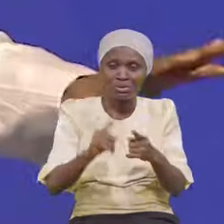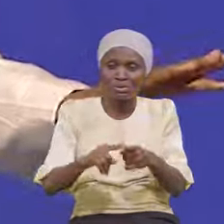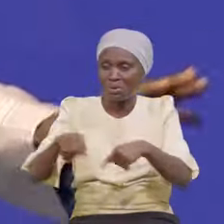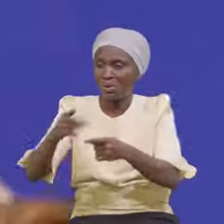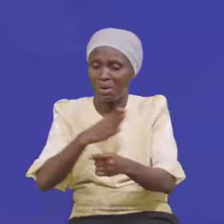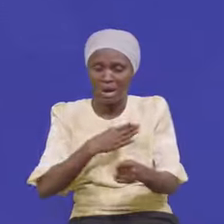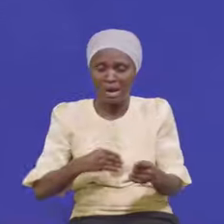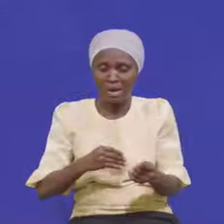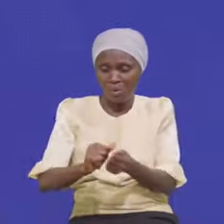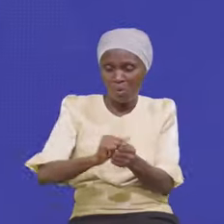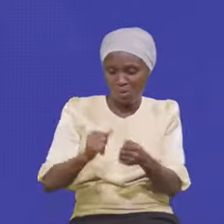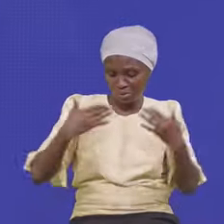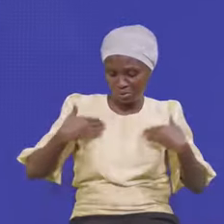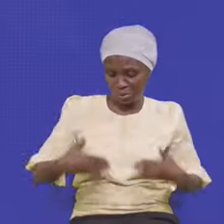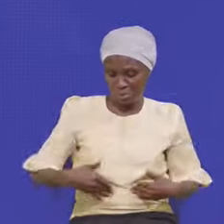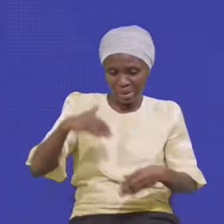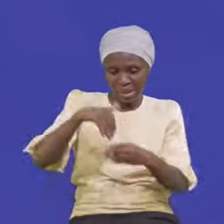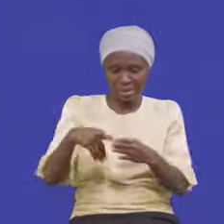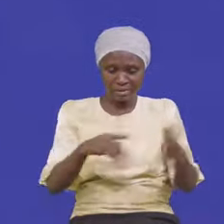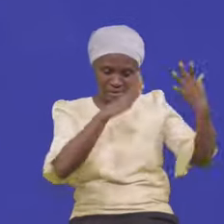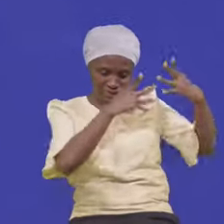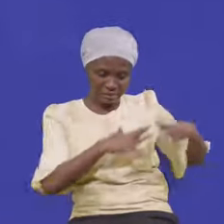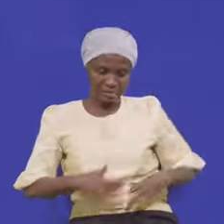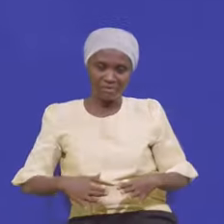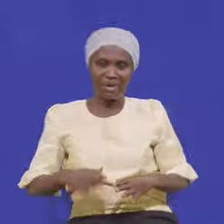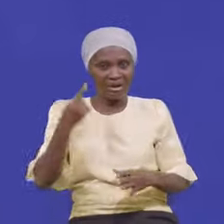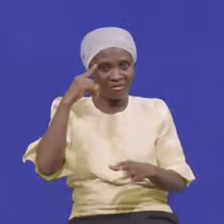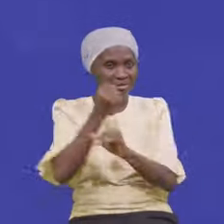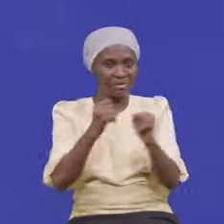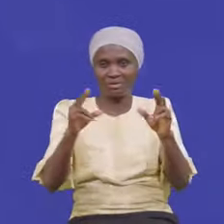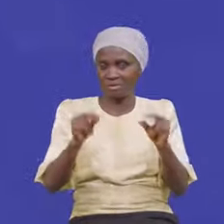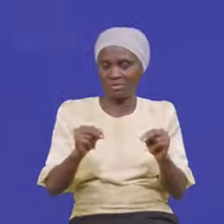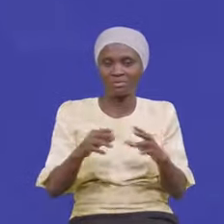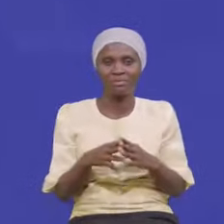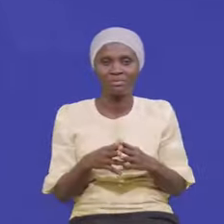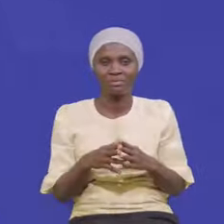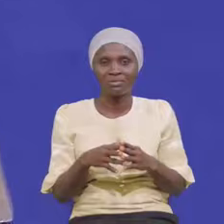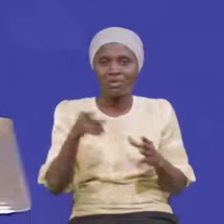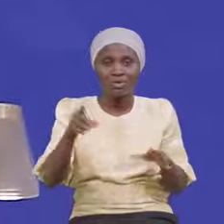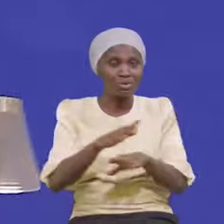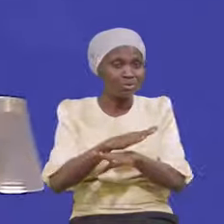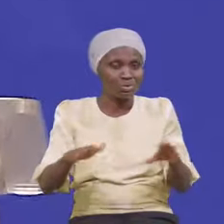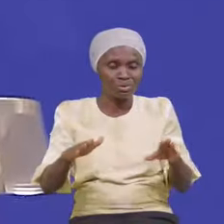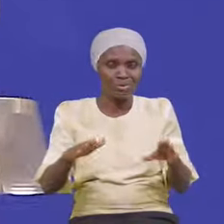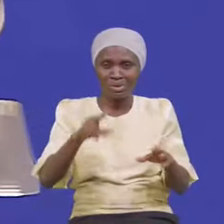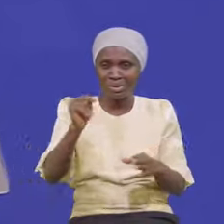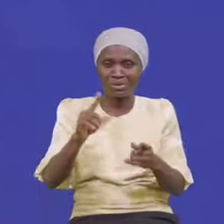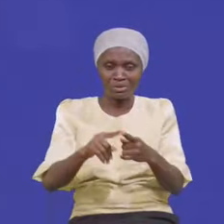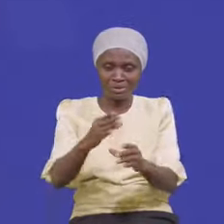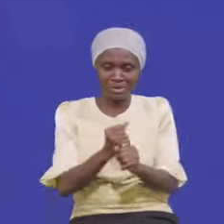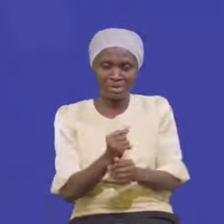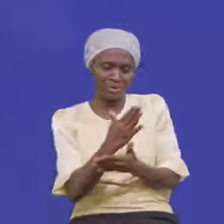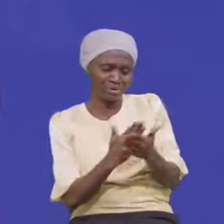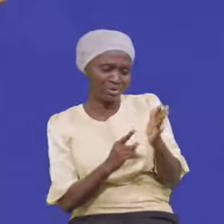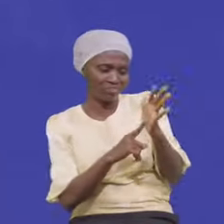in the riverside for salvation. రక్షణ కోసమై నీళ్ళలోకి వెళ్లి మునగాల్సిన పని లేదు. You don't need to get some candle and get